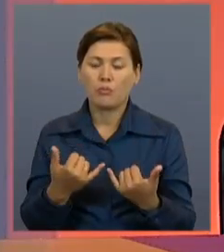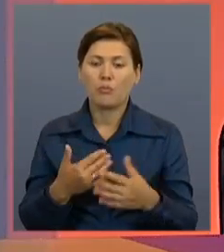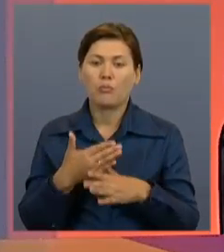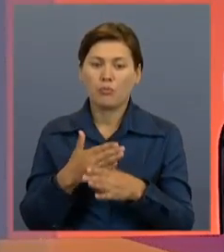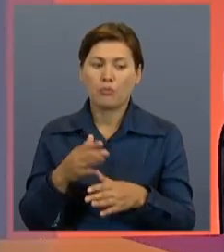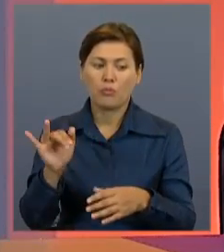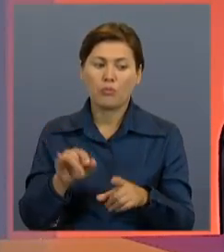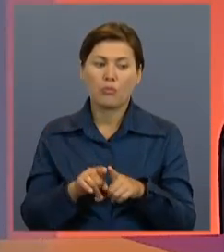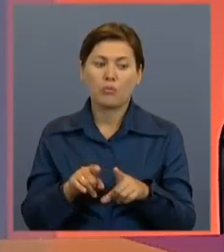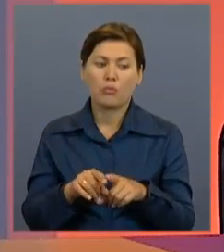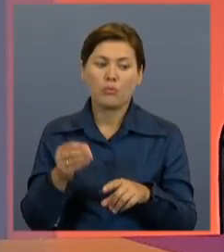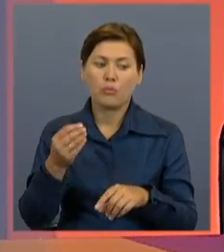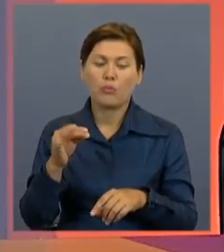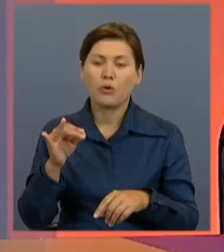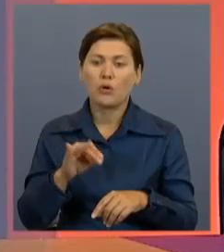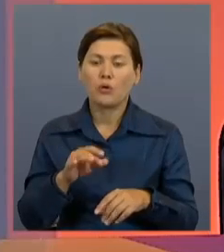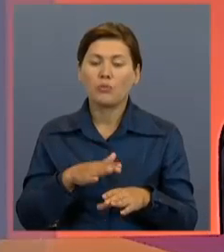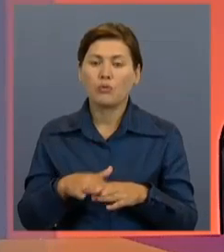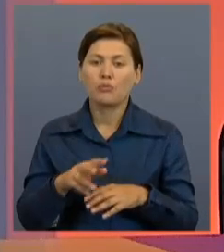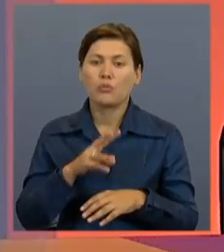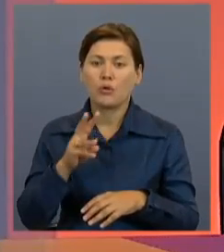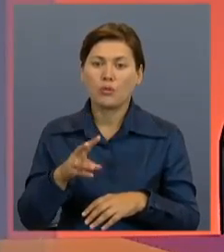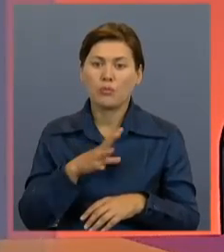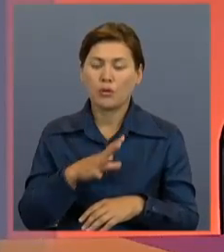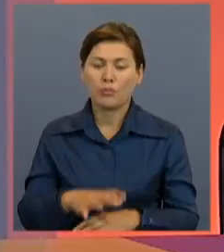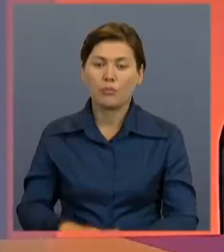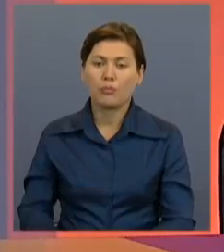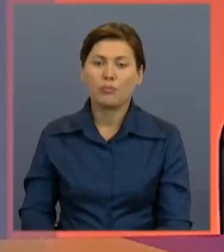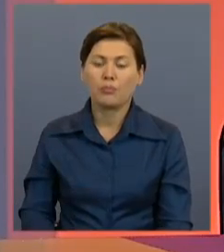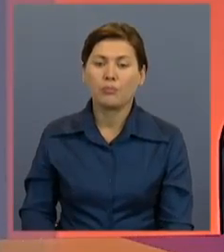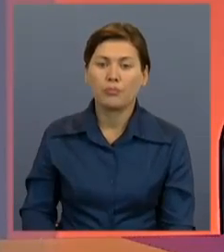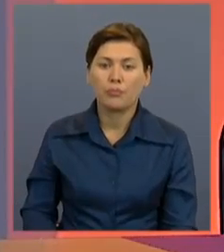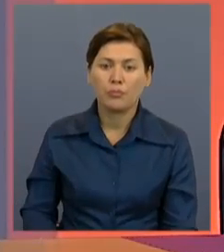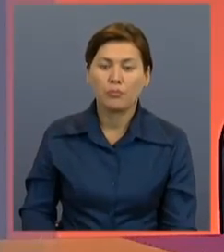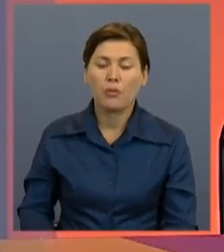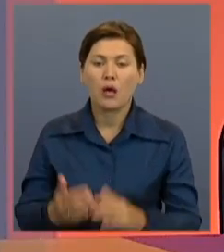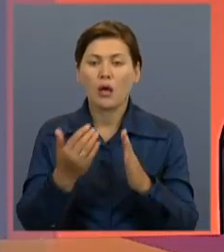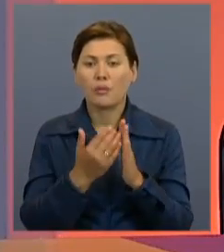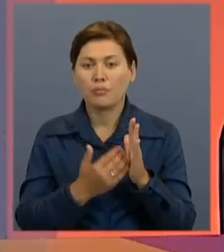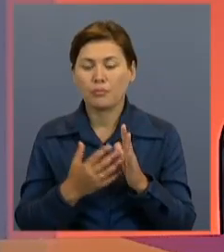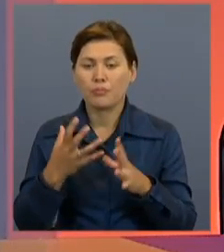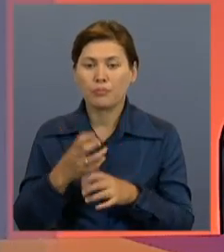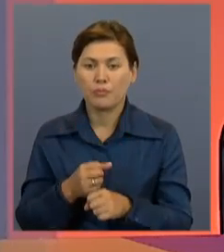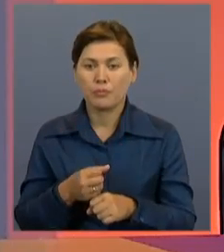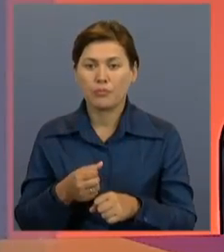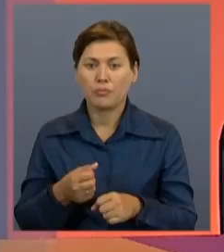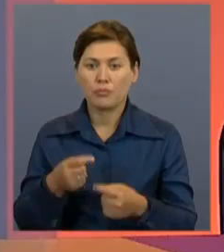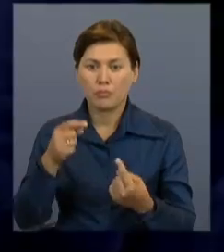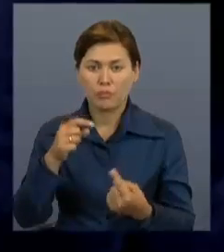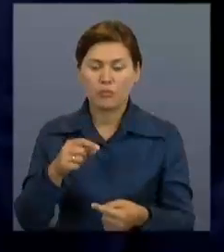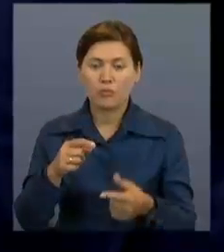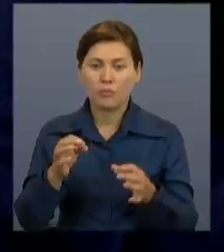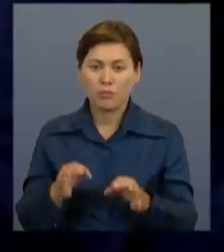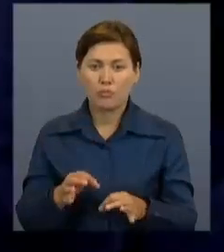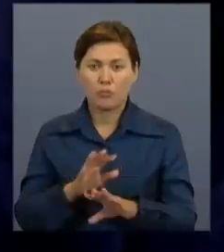олар қаржымен толық қамтамасыз етілмеген. Бірақ тізімі қысқарып қалады деген ақпарат ол шындыққа жанаспайды.